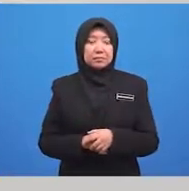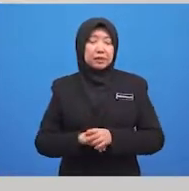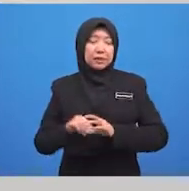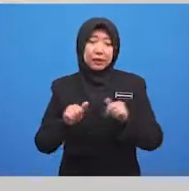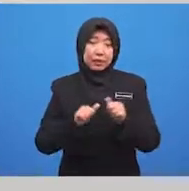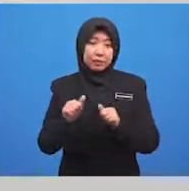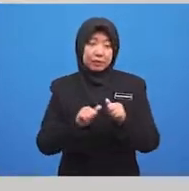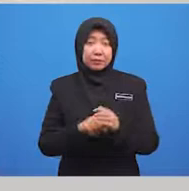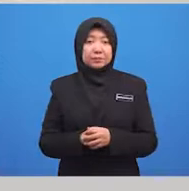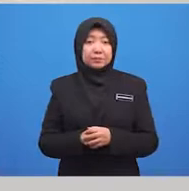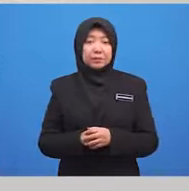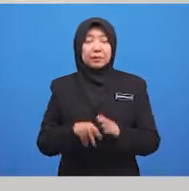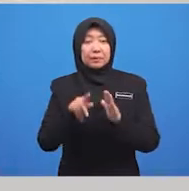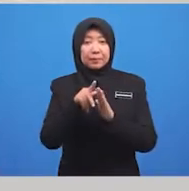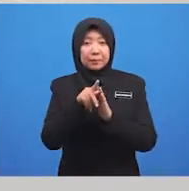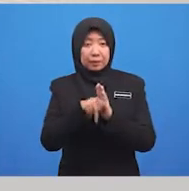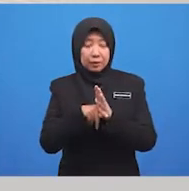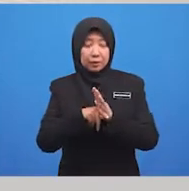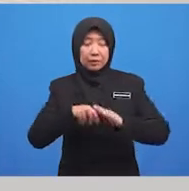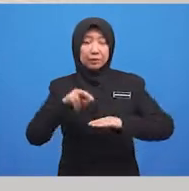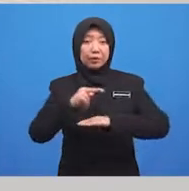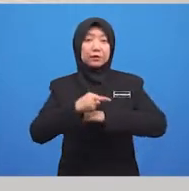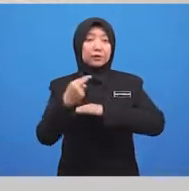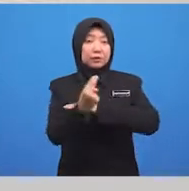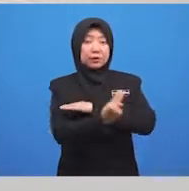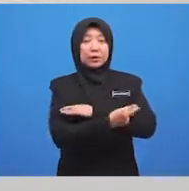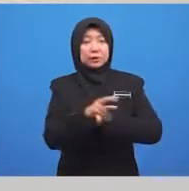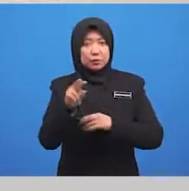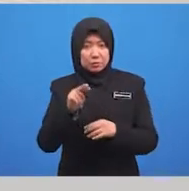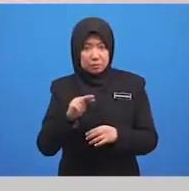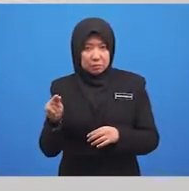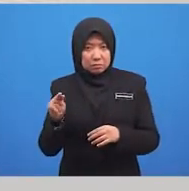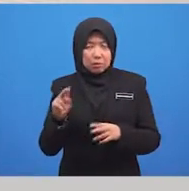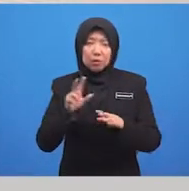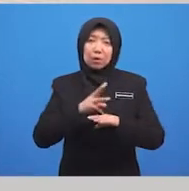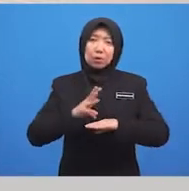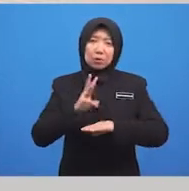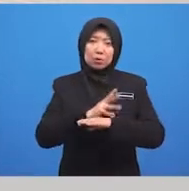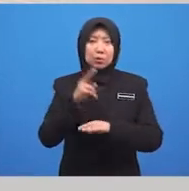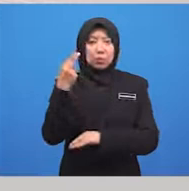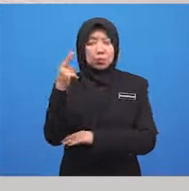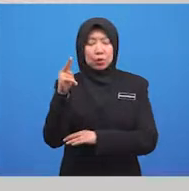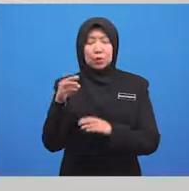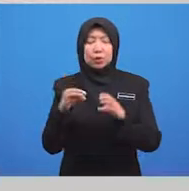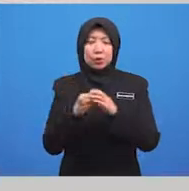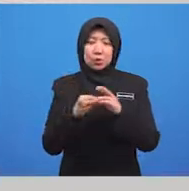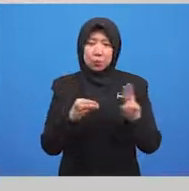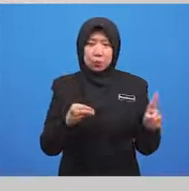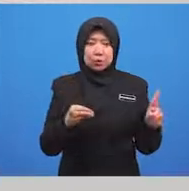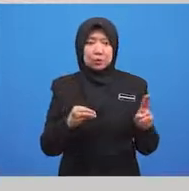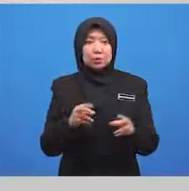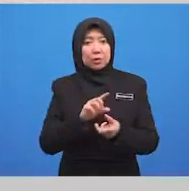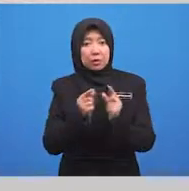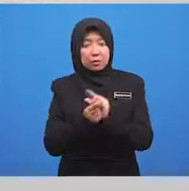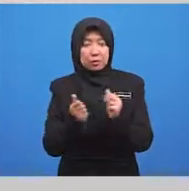Aktiviti seterusnya adalah aktiviti pertanian. Kawasan hutan diterokai dan digantikan